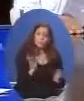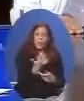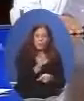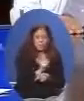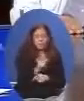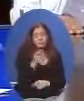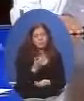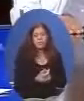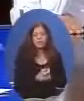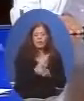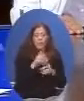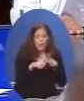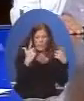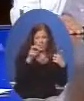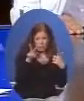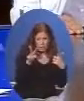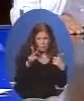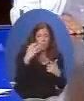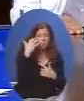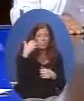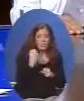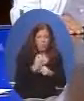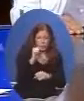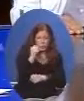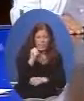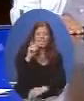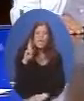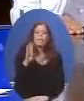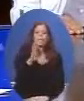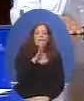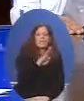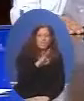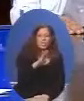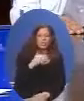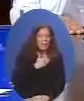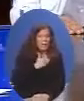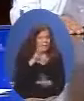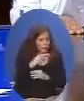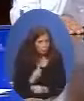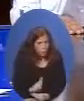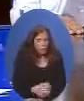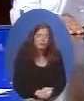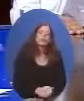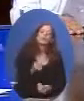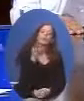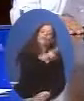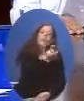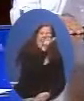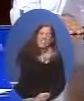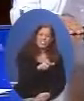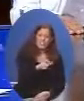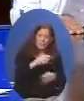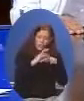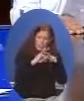שניים, מי שהוא פרופסור לעבודה סוציאלית, רמי בן בנישתי מבר אילן, ערב טוב לך. והאיש שמוביל